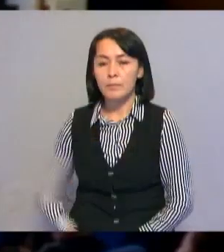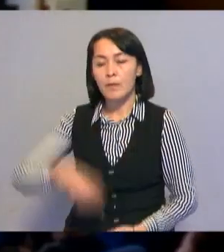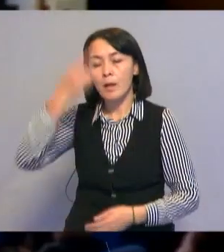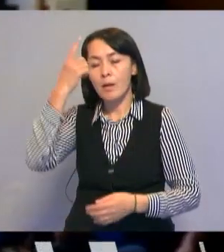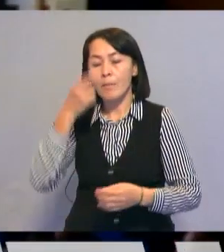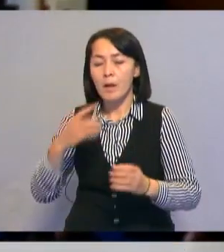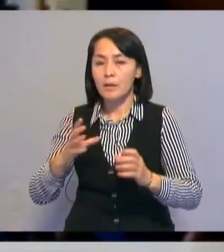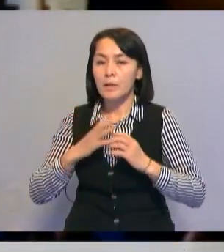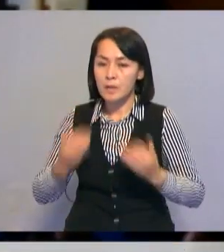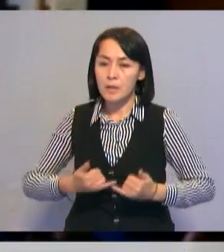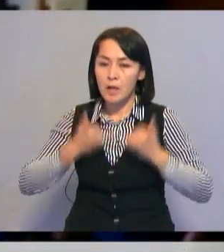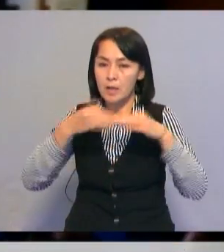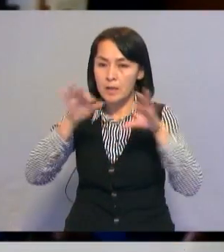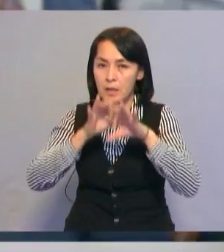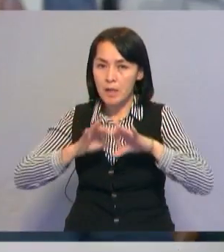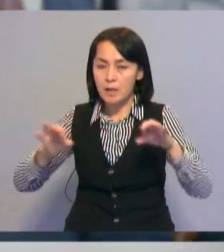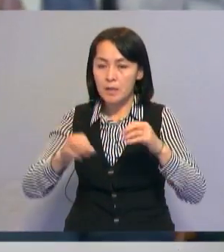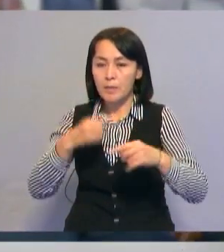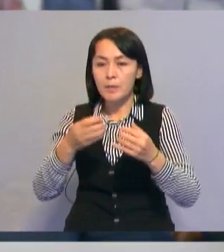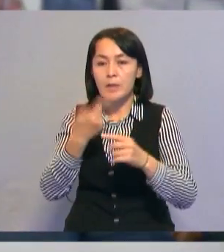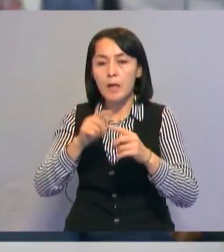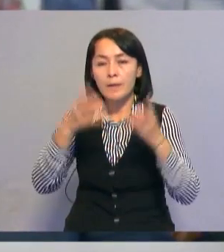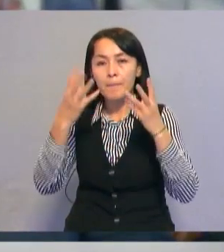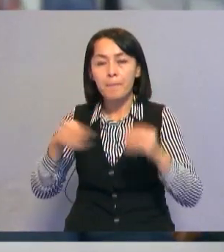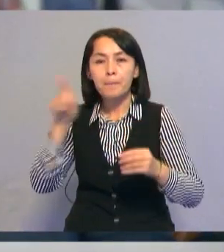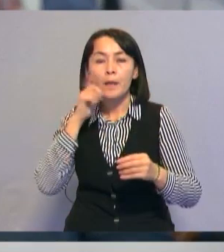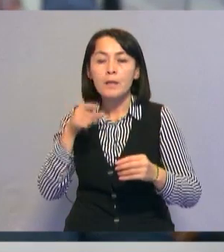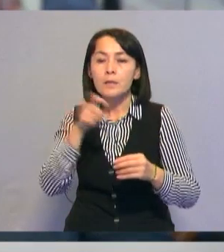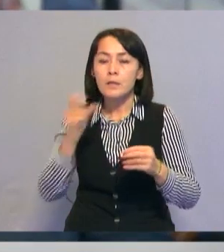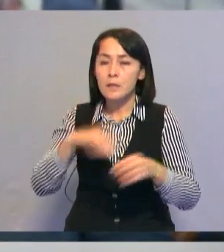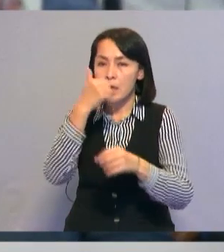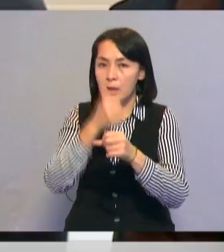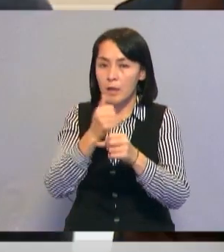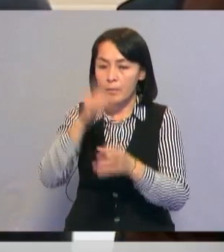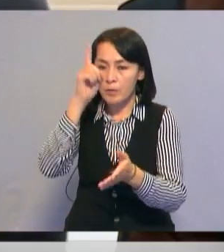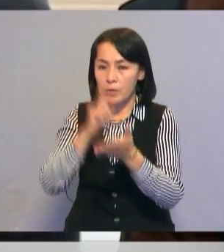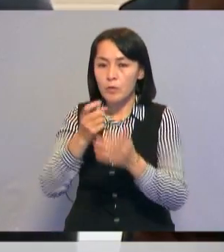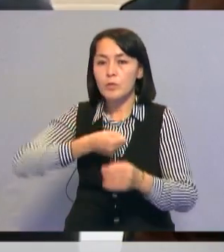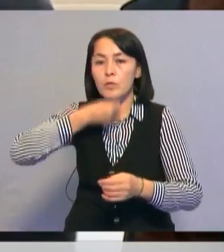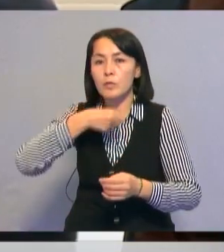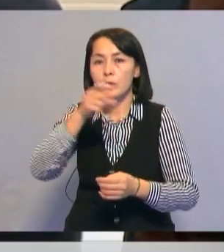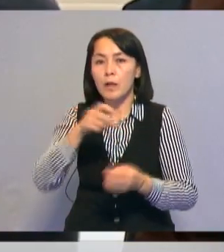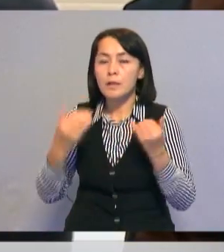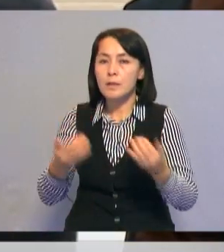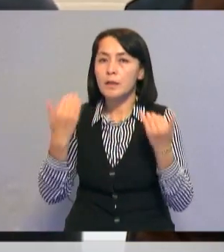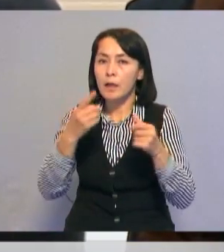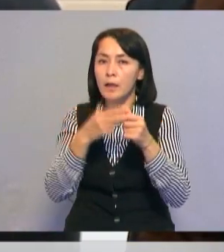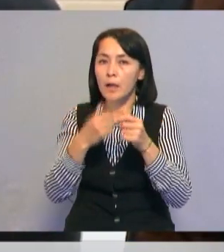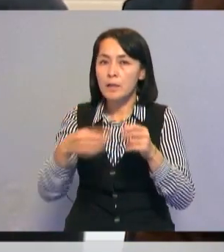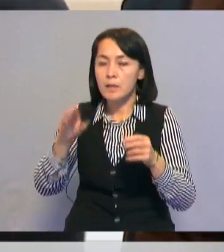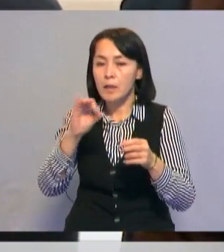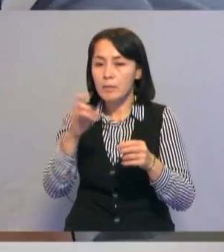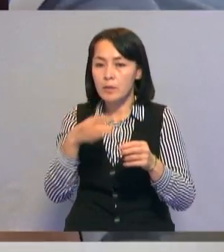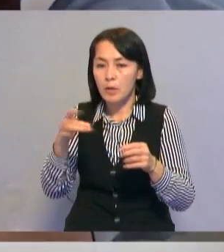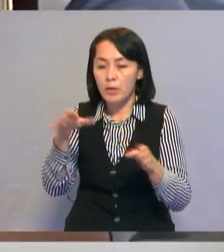Понимание ценностей и значимости независимости и передача этого знания молодому поколению – главная обязанность старшего поколения. Под таким девизом в